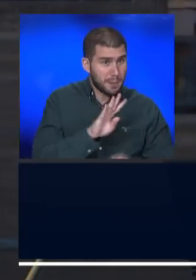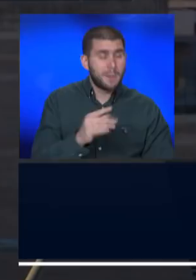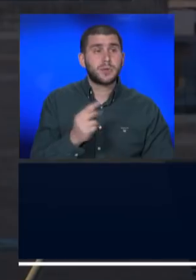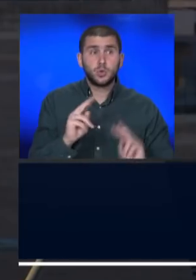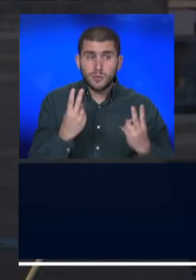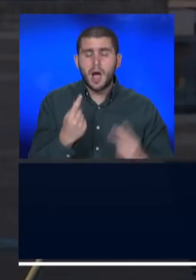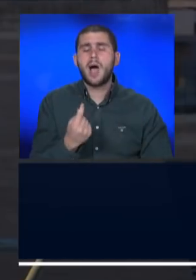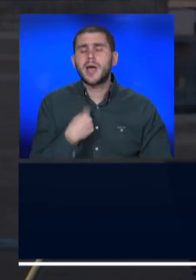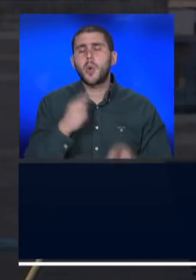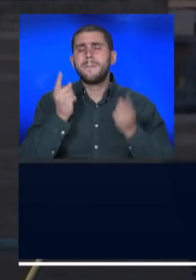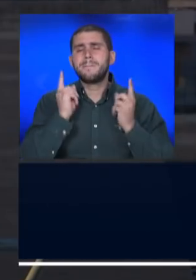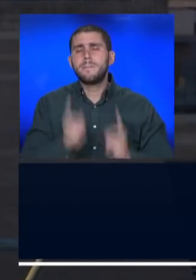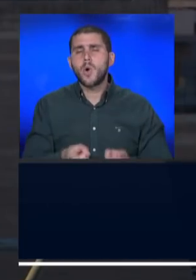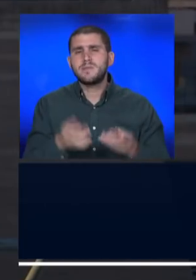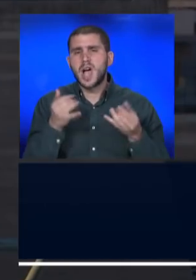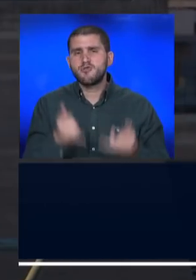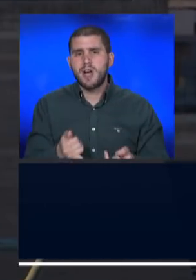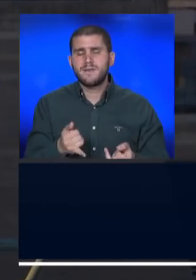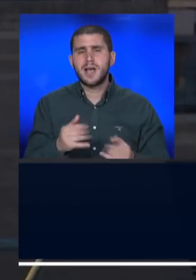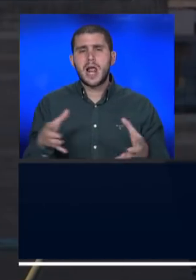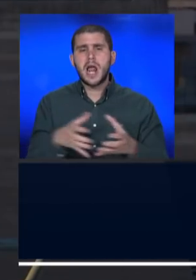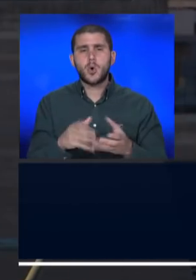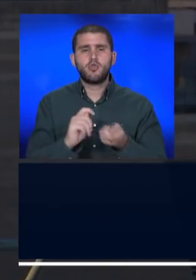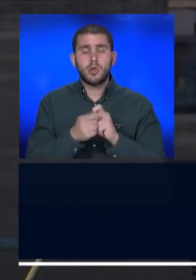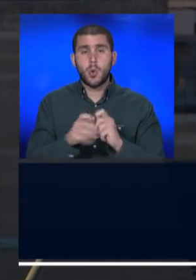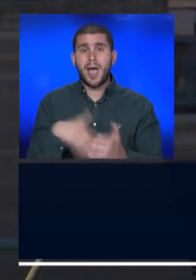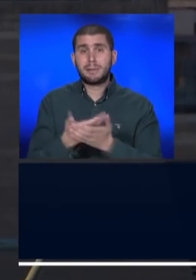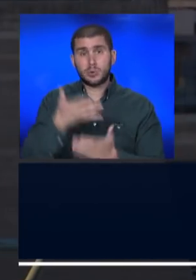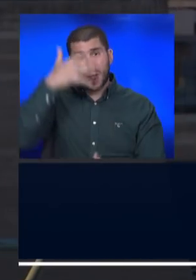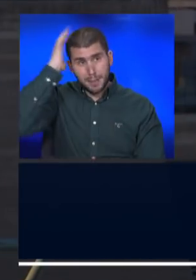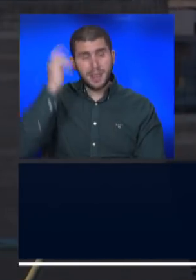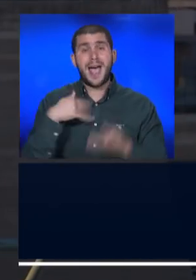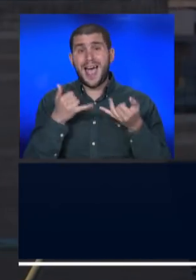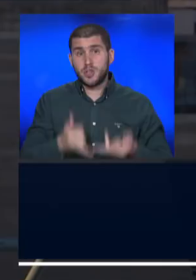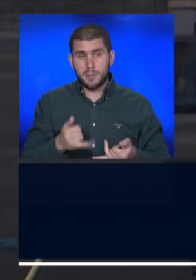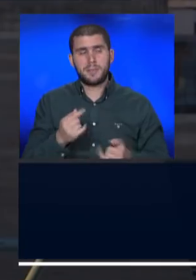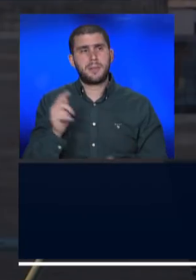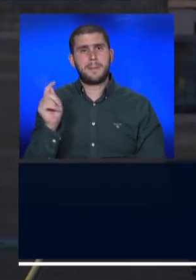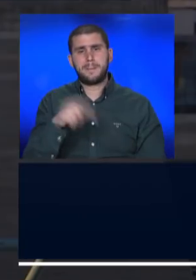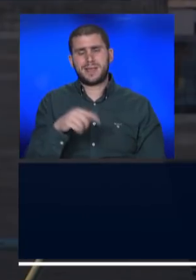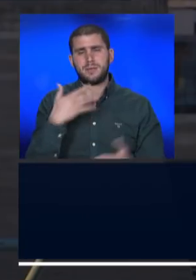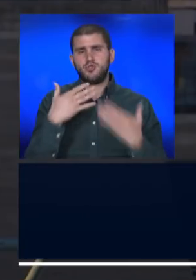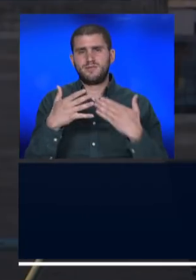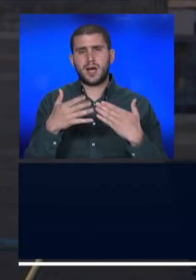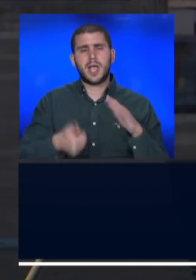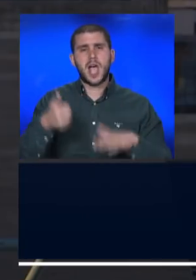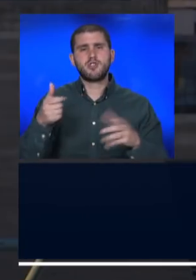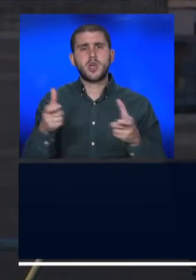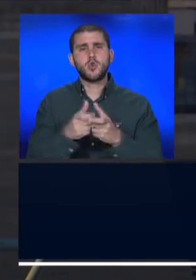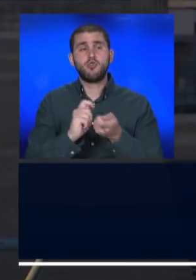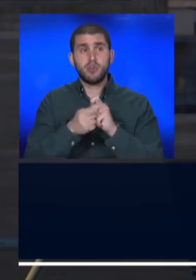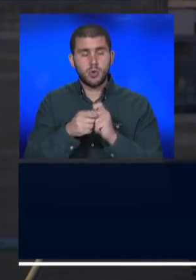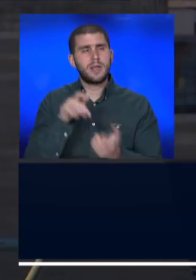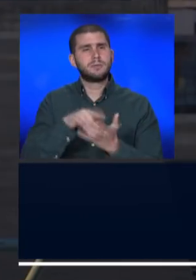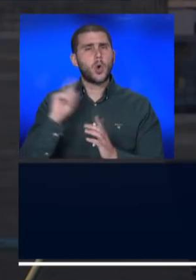מחויבים לגוש השינוי, המלצנו ליאיר לפיד, אנחנו היום, עכשיו אני מגיע מישיבת ראשי גוש השינוי, נמצאים שם כל המפלגות שמחויבים